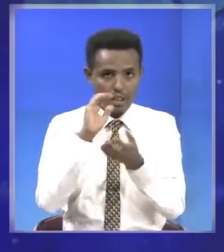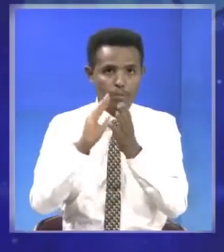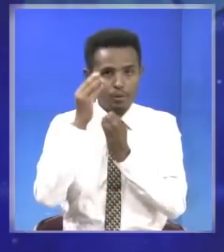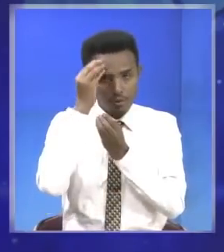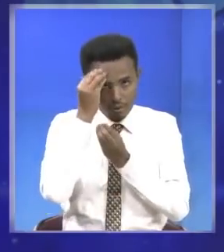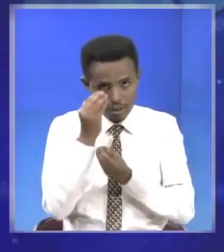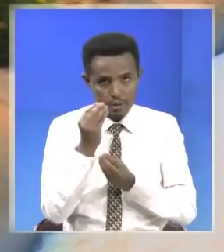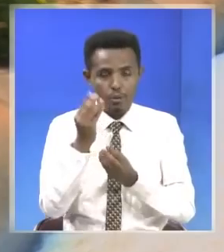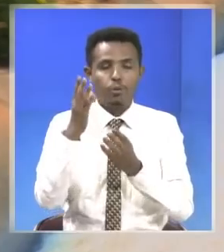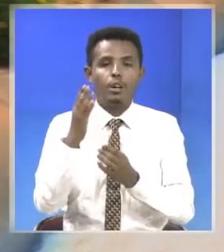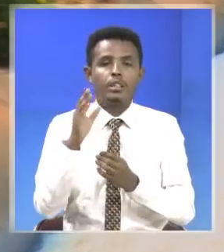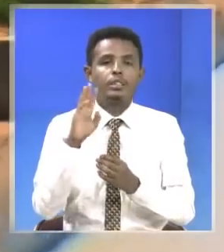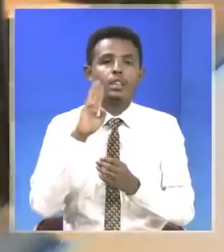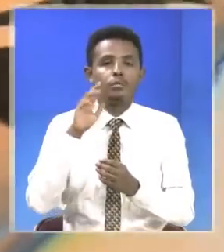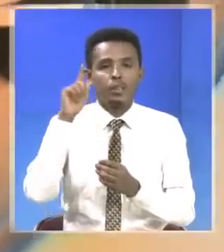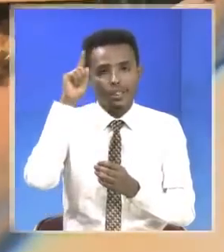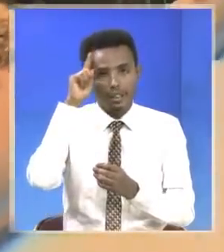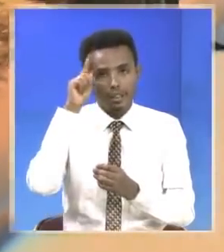ወይ ተናገሩ።